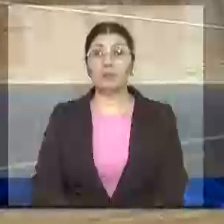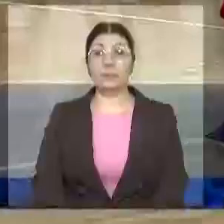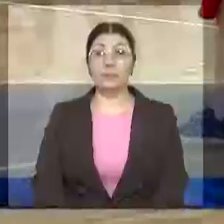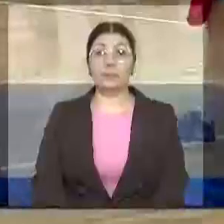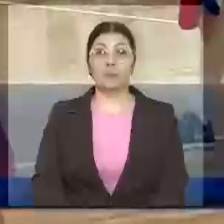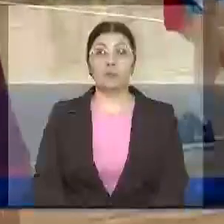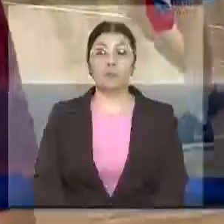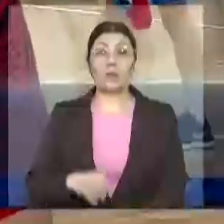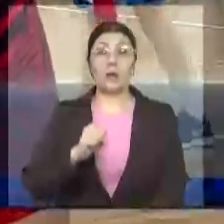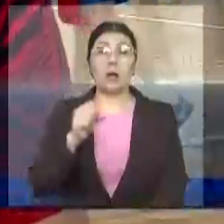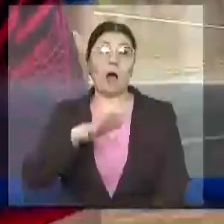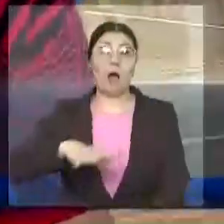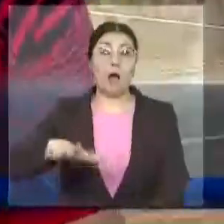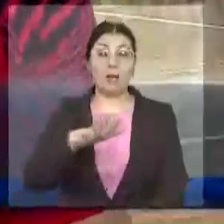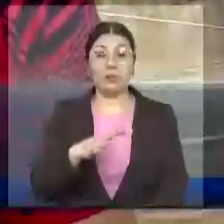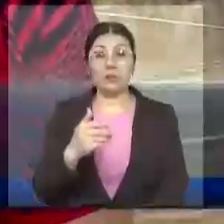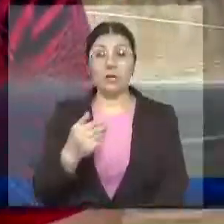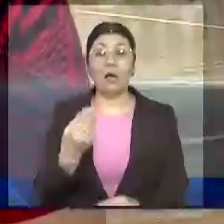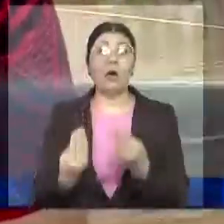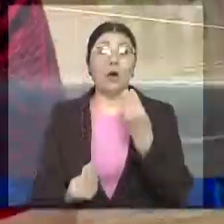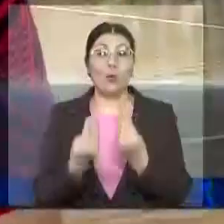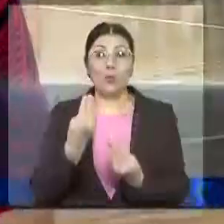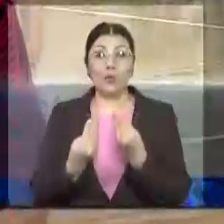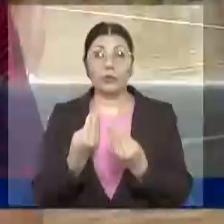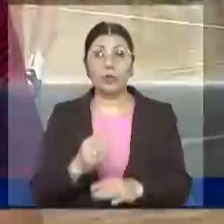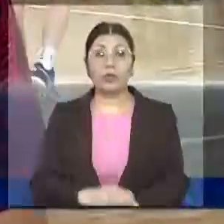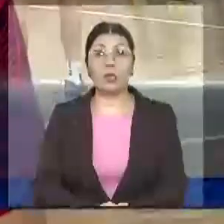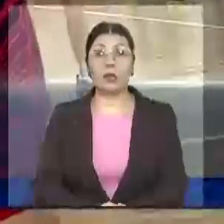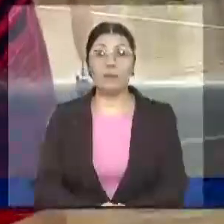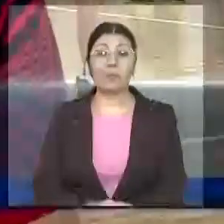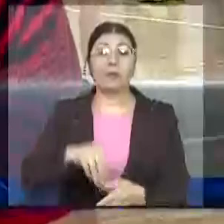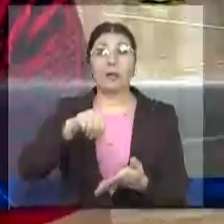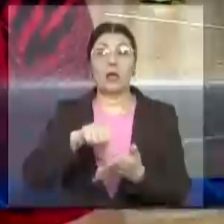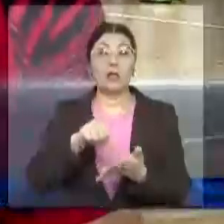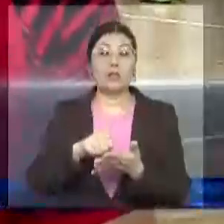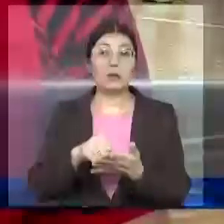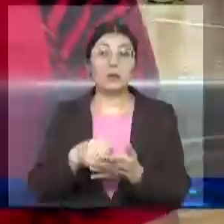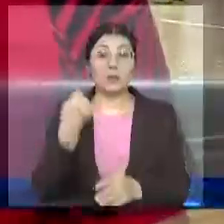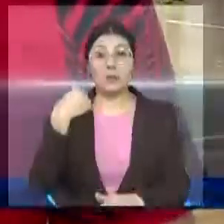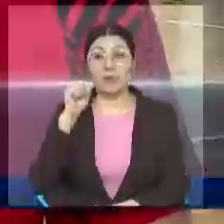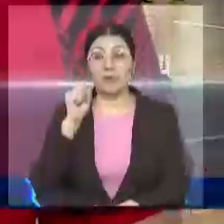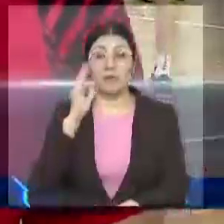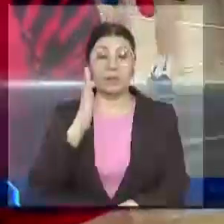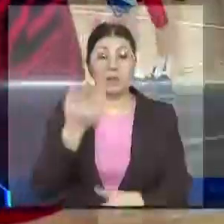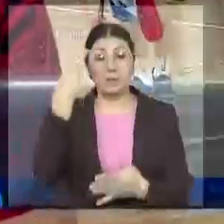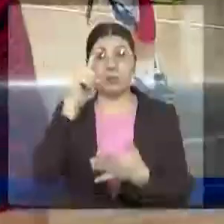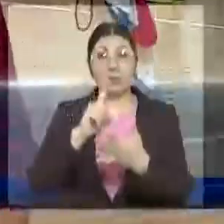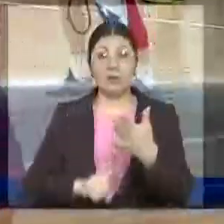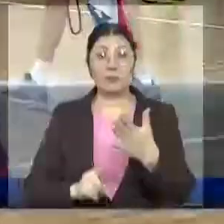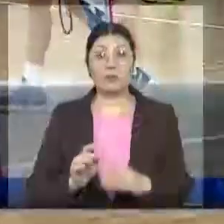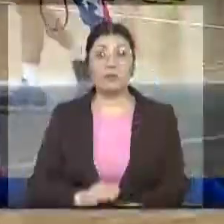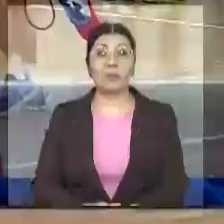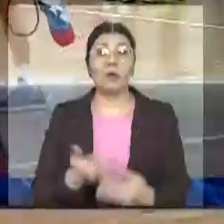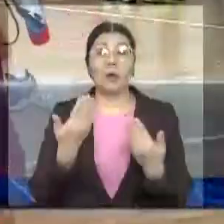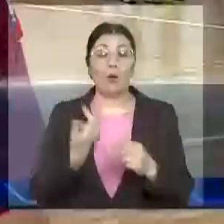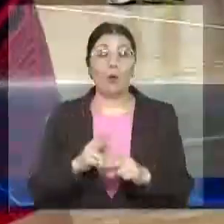сырт Азия чемпионаттарында әлде биікке туын, Ақтөбенің туын, Қазақстан туын биікке көтереді деп сенеміз. Мына